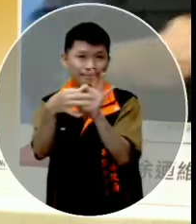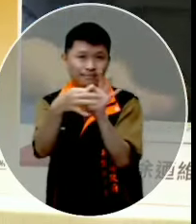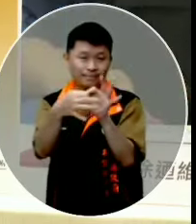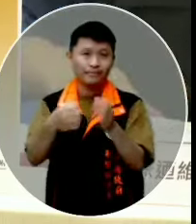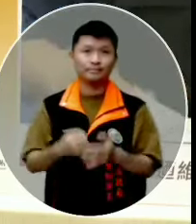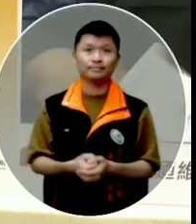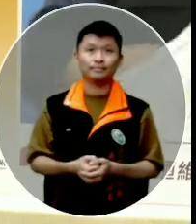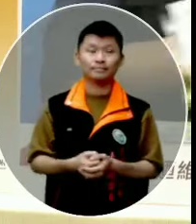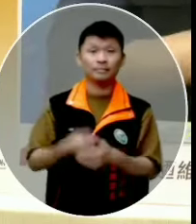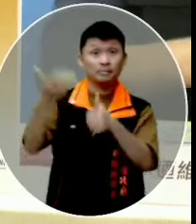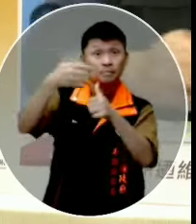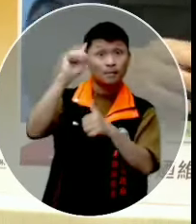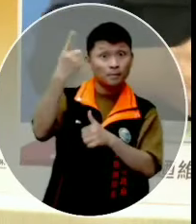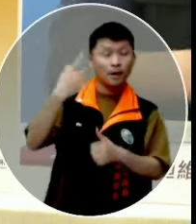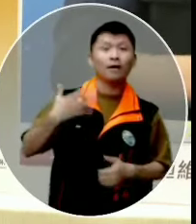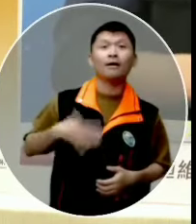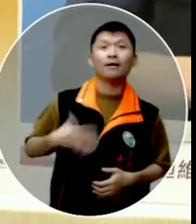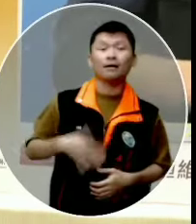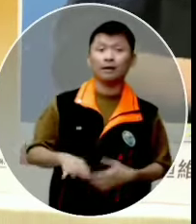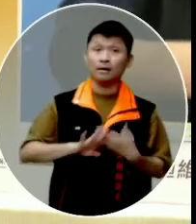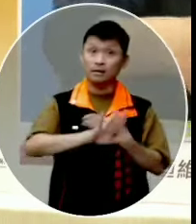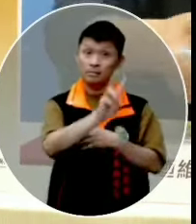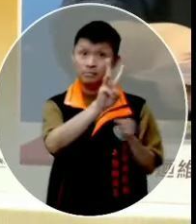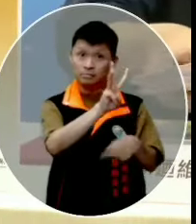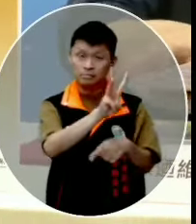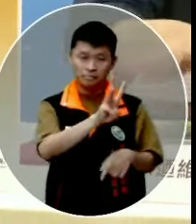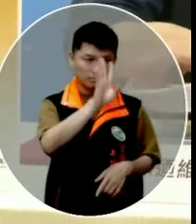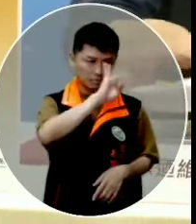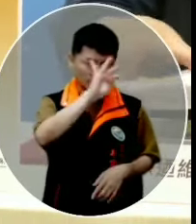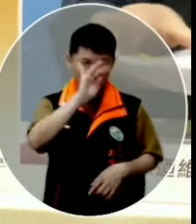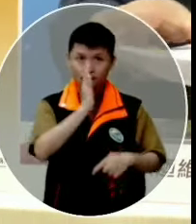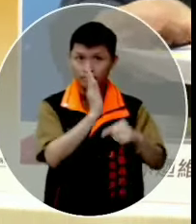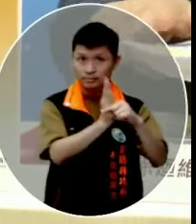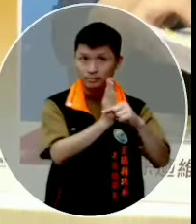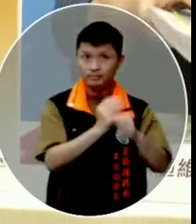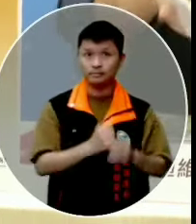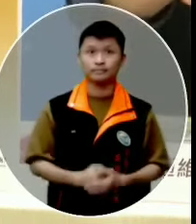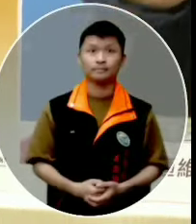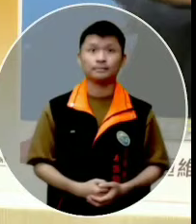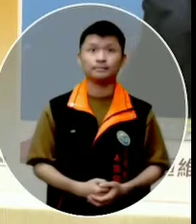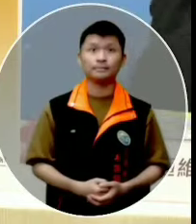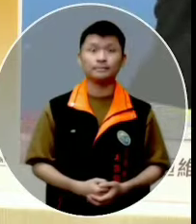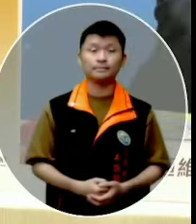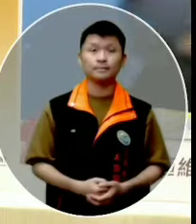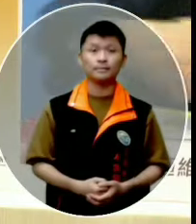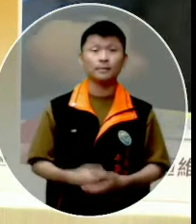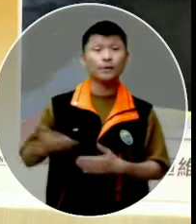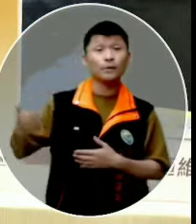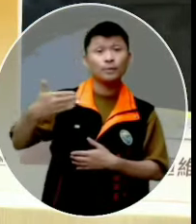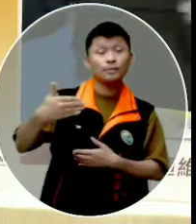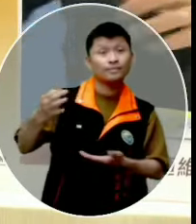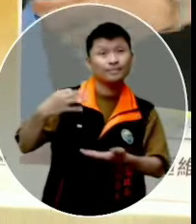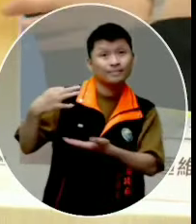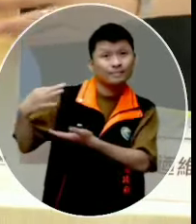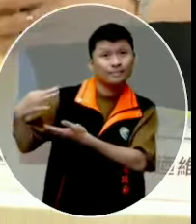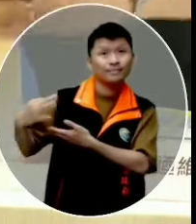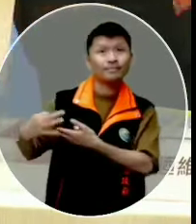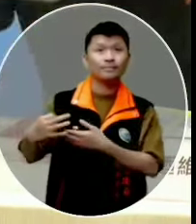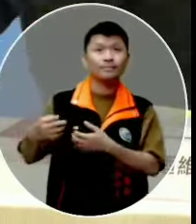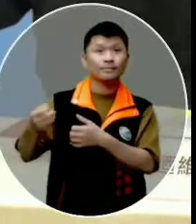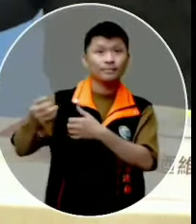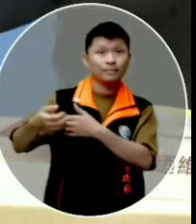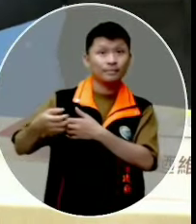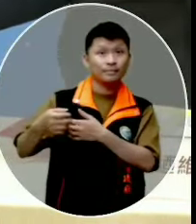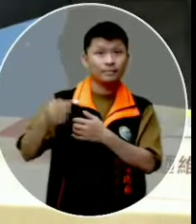知呢感染源，另外呢3人正在疫调当中。疑犯呢传播链新增的